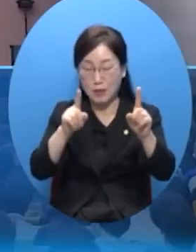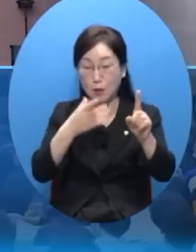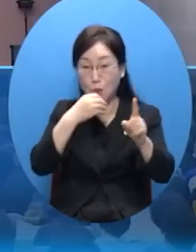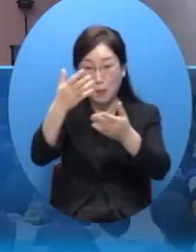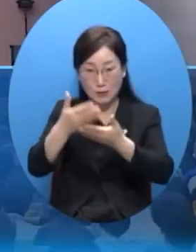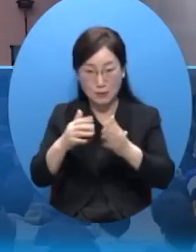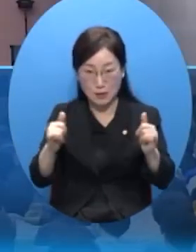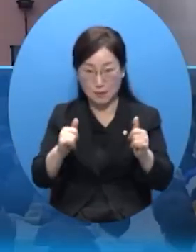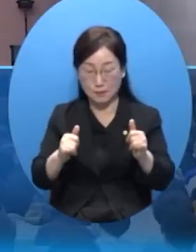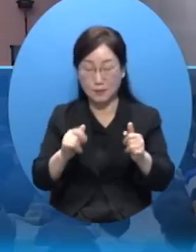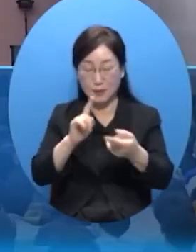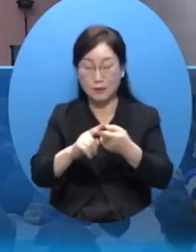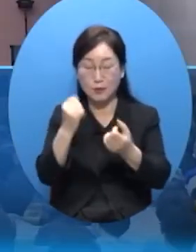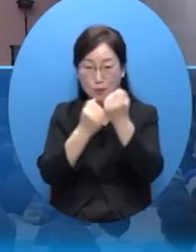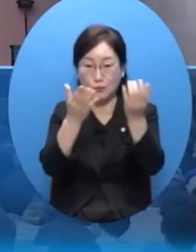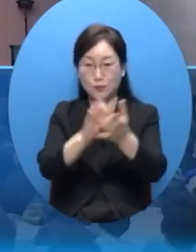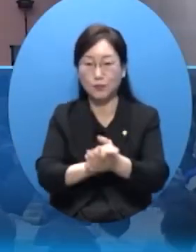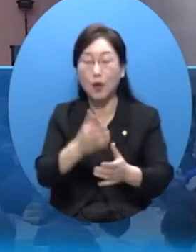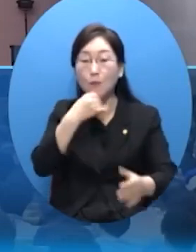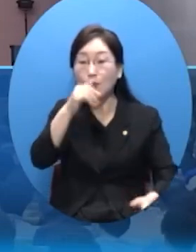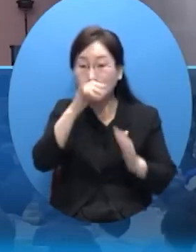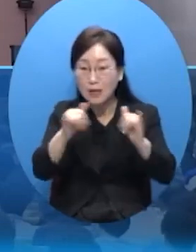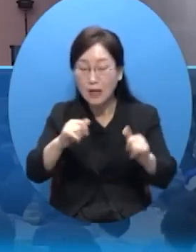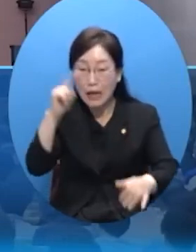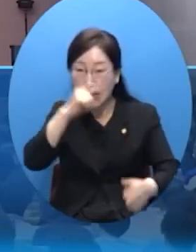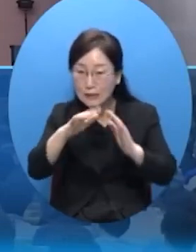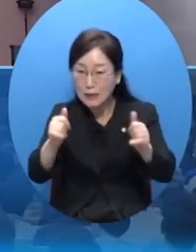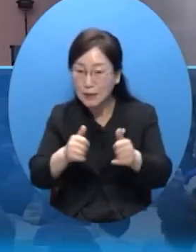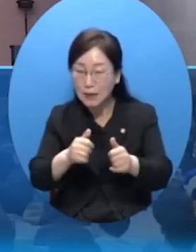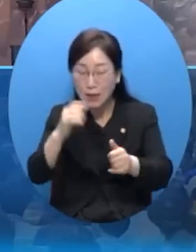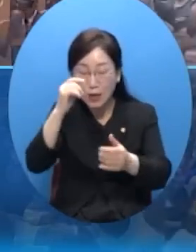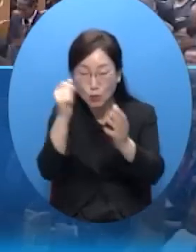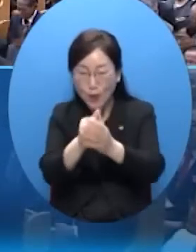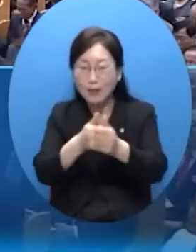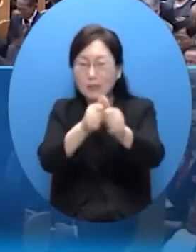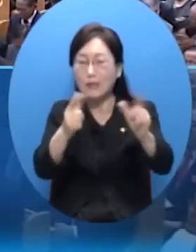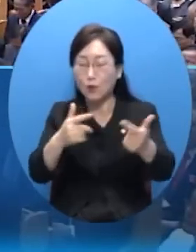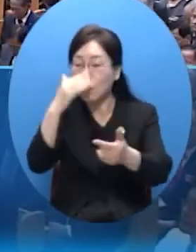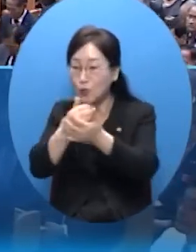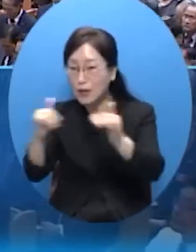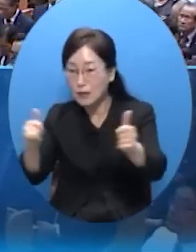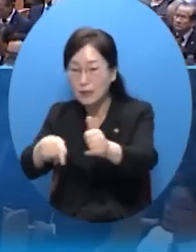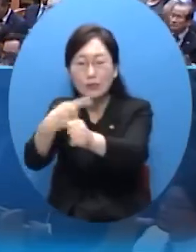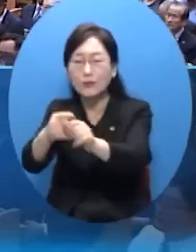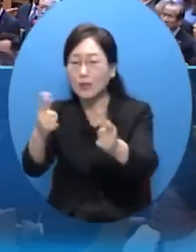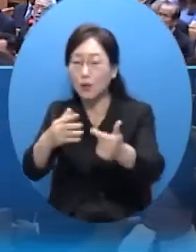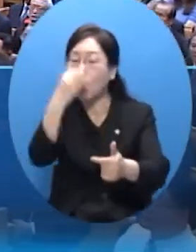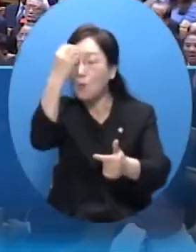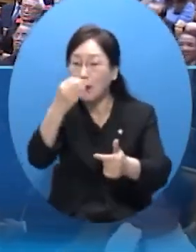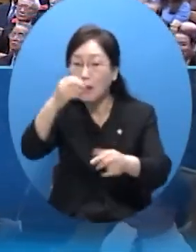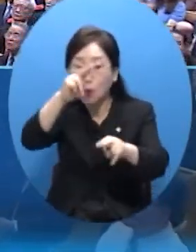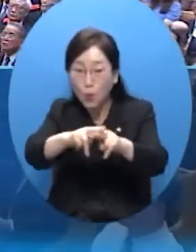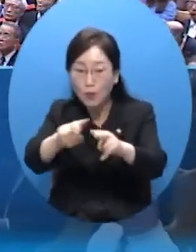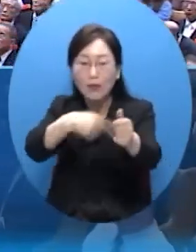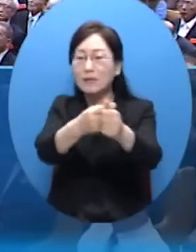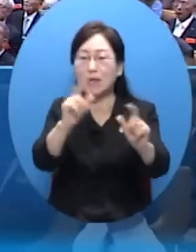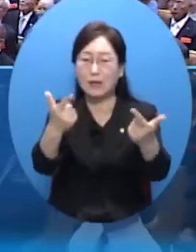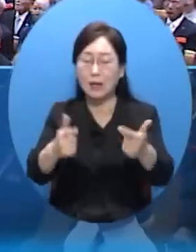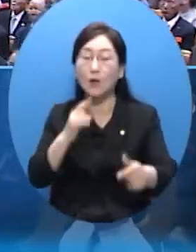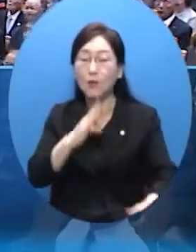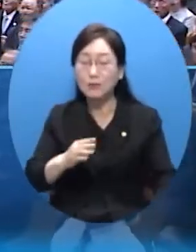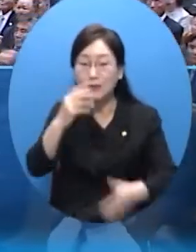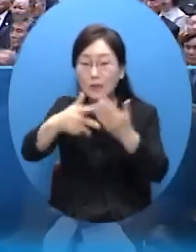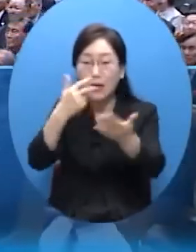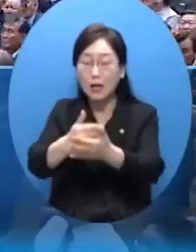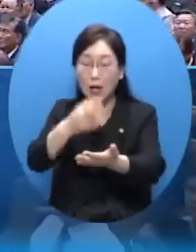이렇게 말씀합니다. 복 있는 사람은 악인들의 길을 따르지 아니하며 죄인들의 길에 서지 아니하며 오만한 자들의 자리에 앉지 아니하고 오직